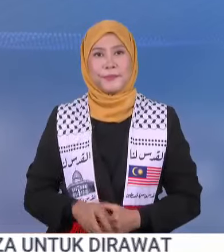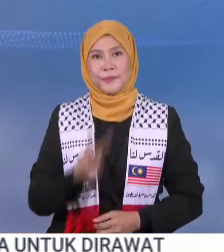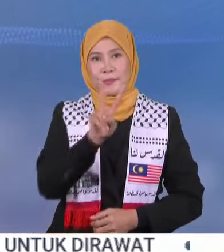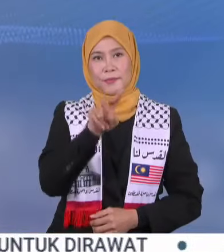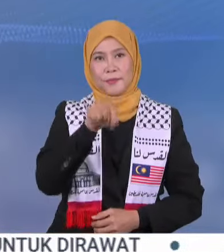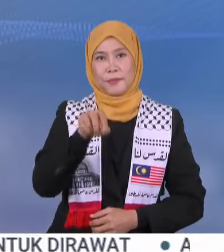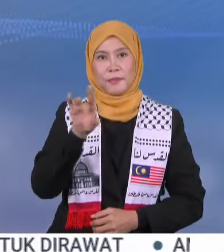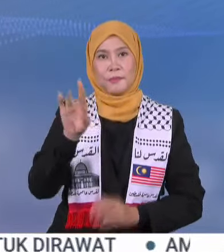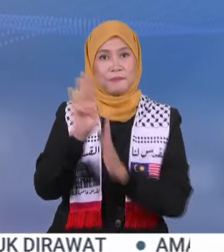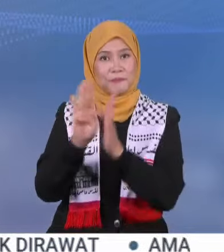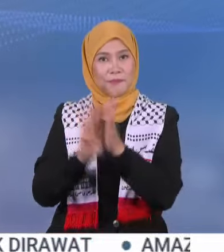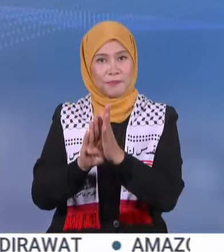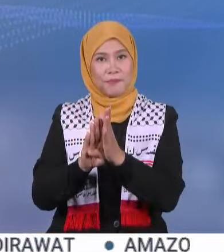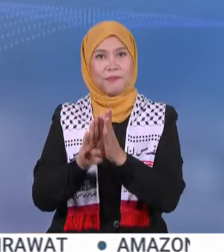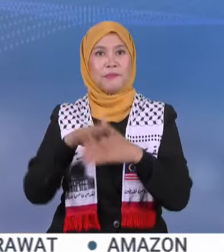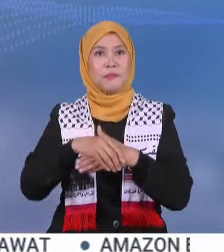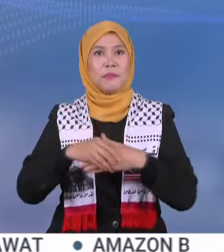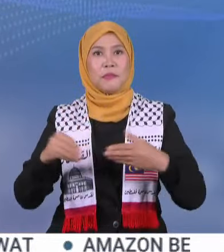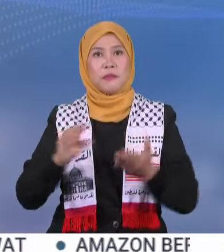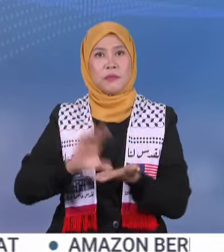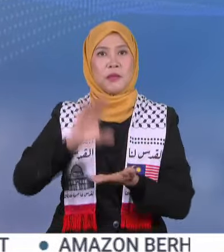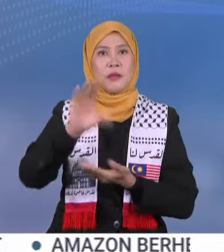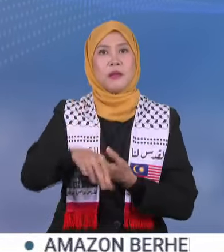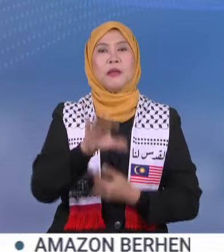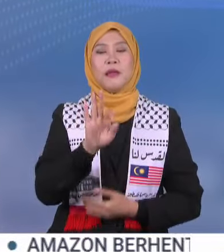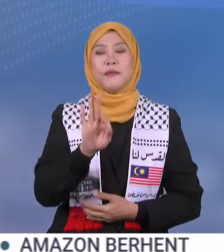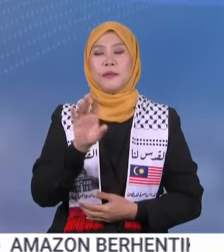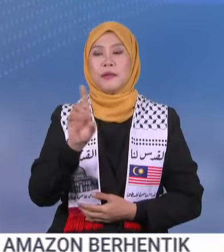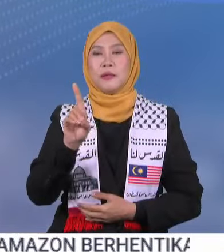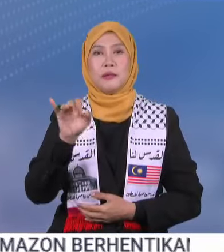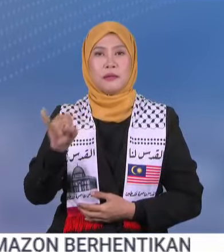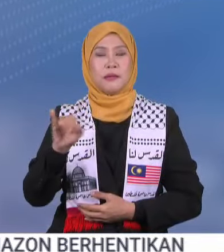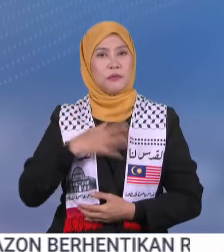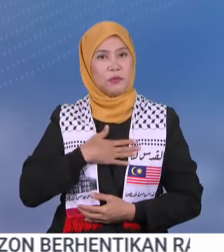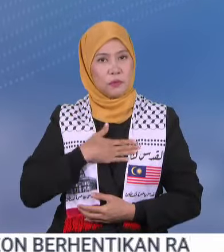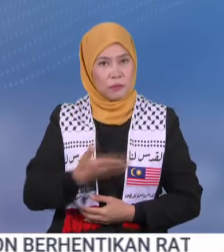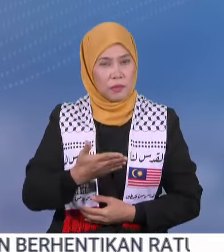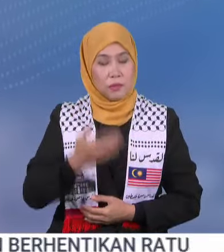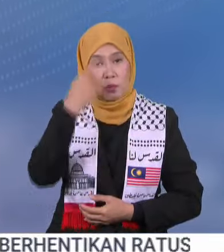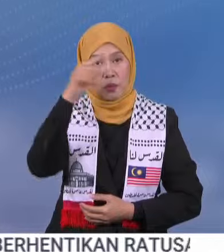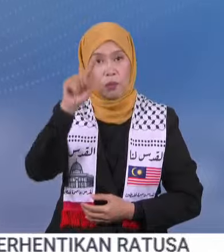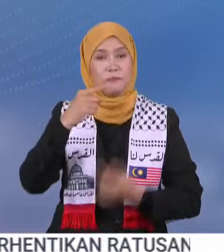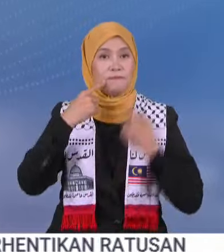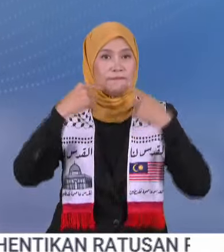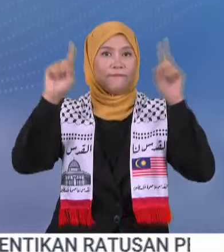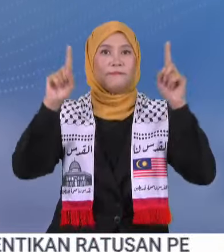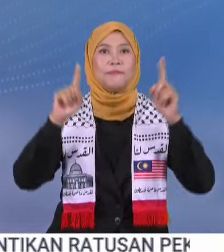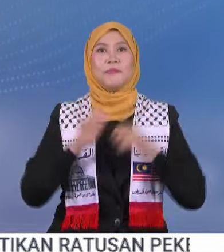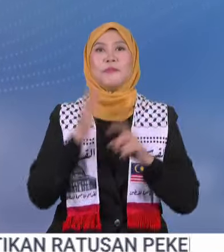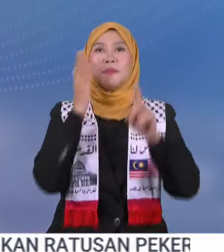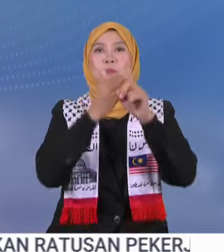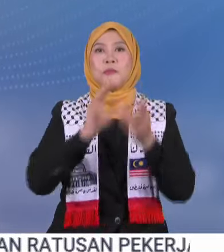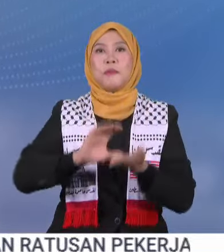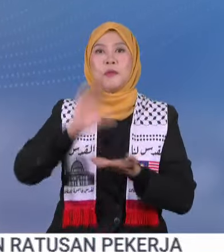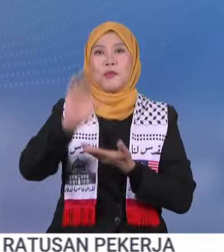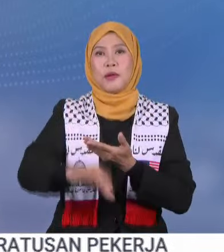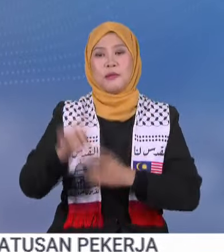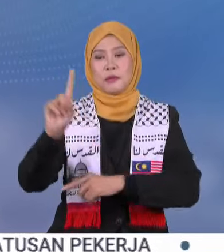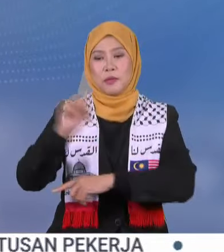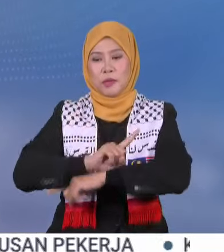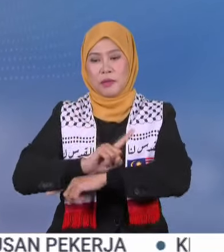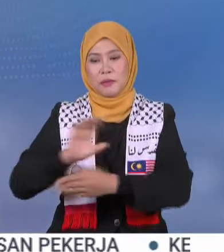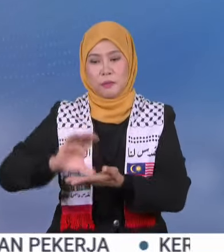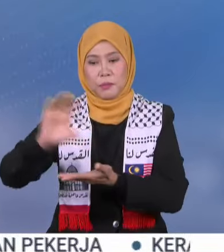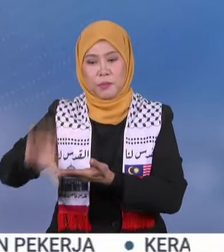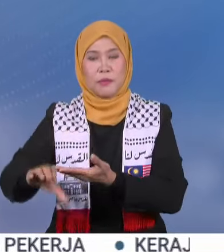rm2.8 bilion pelaburan langsung asing fdi komited berjaya diraih menerusi misi pelaburan sehari